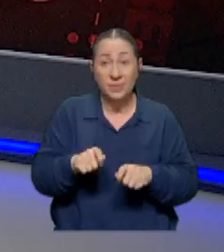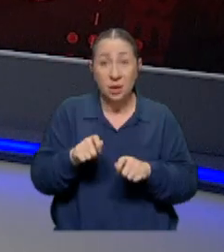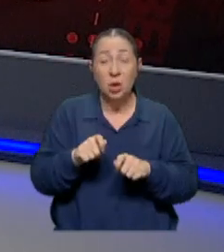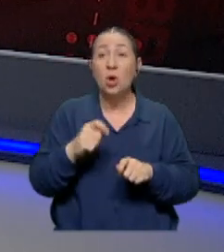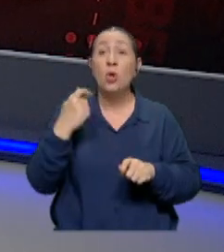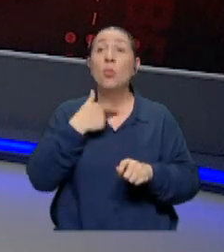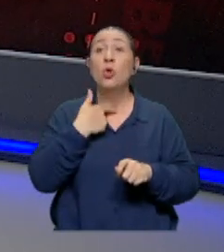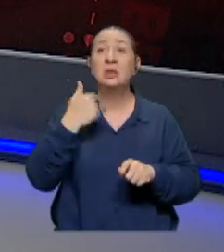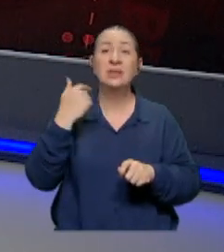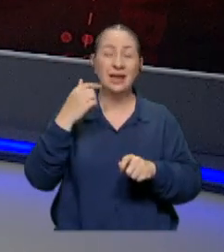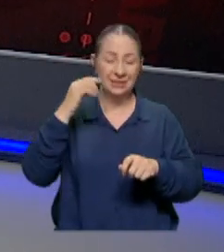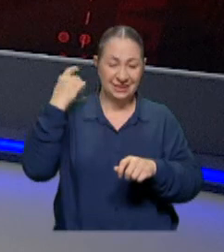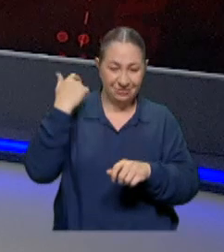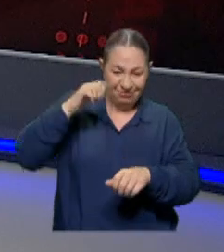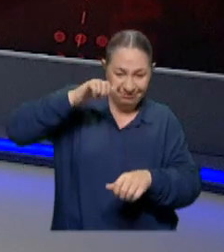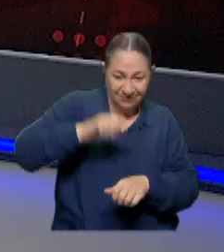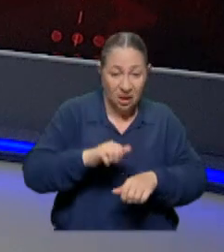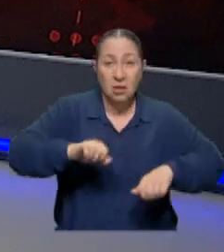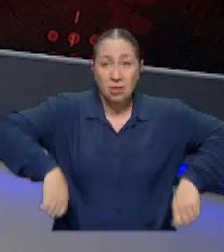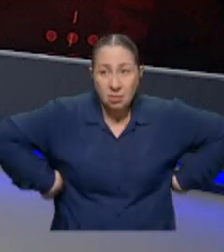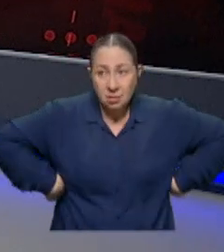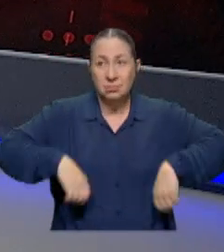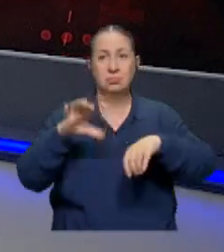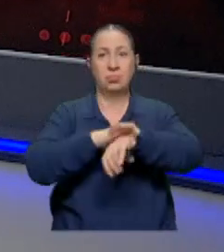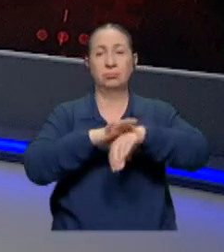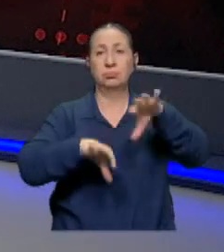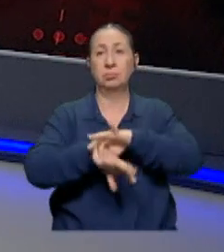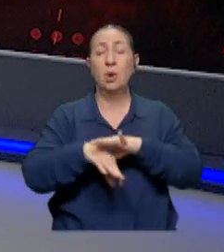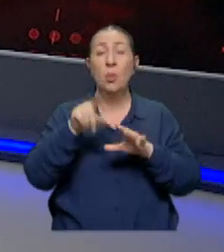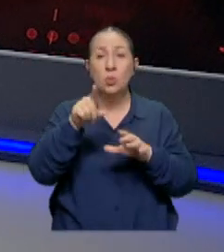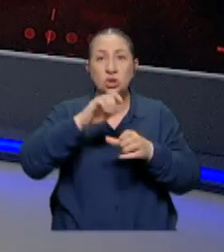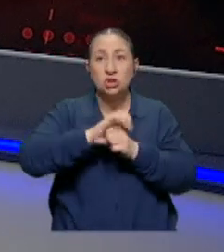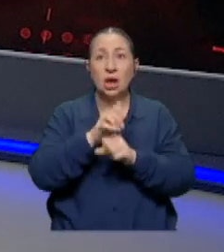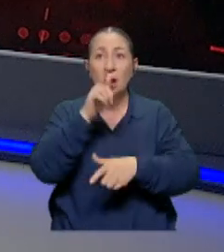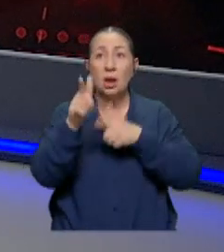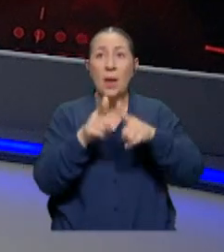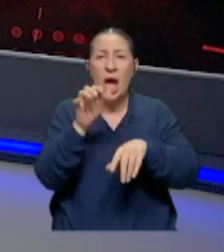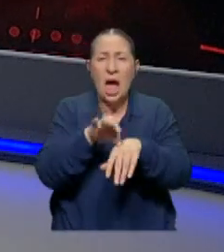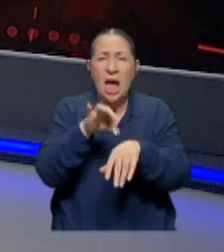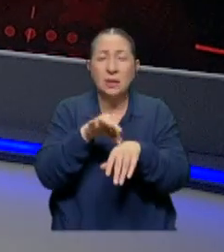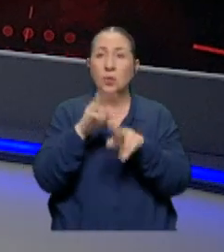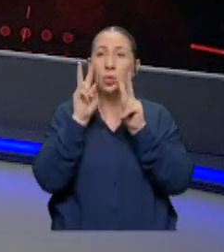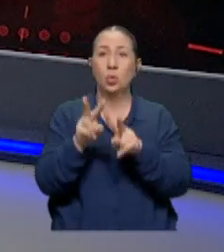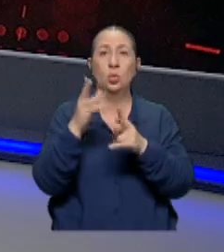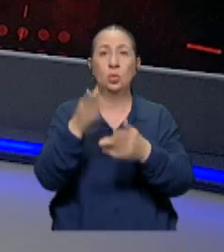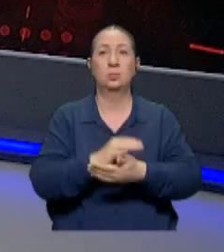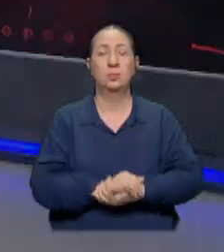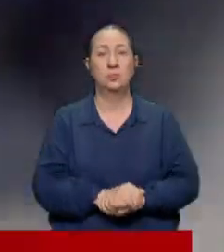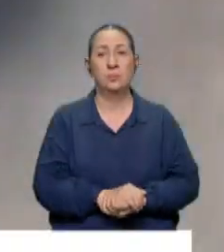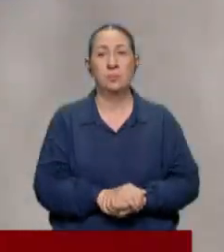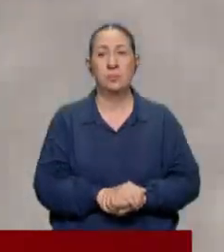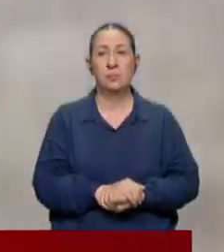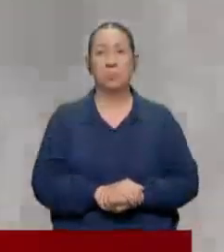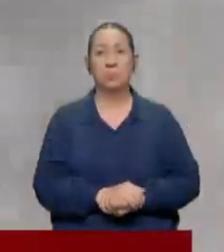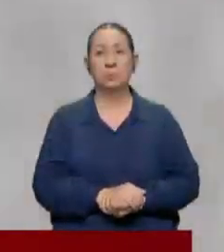davrandı. Boynuna diziyle bastırıp ters kelepçe yaptı. Akıl almaz şiddet kameralara da an be an yansıdı.